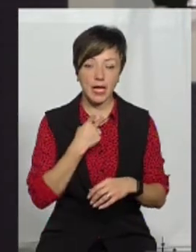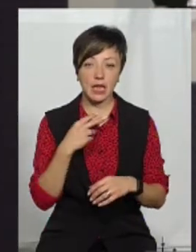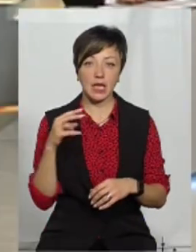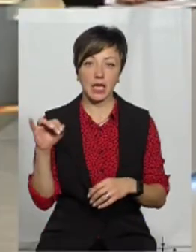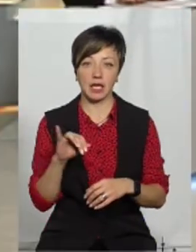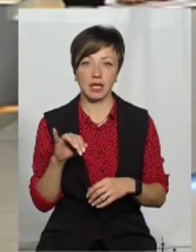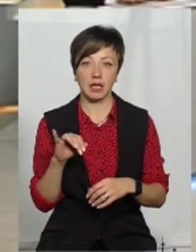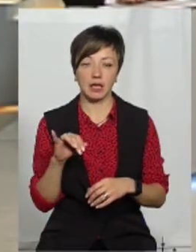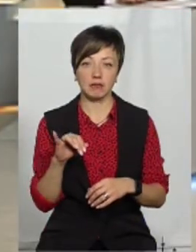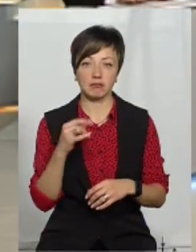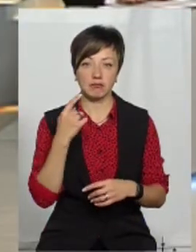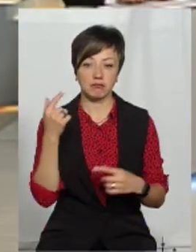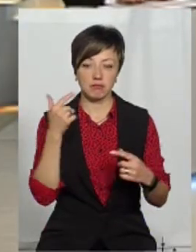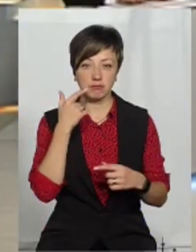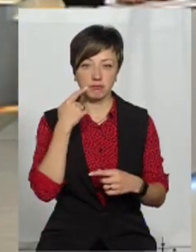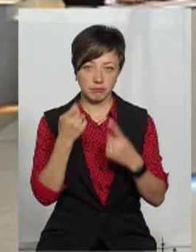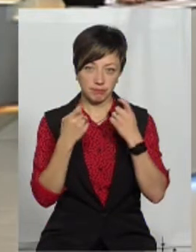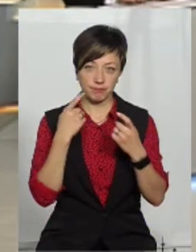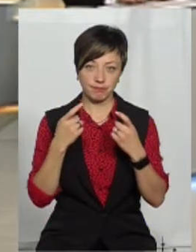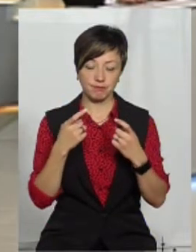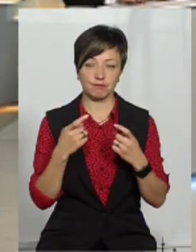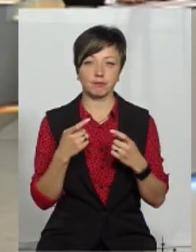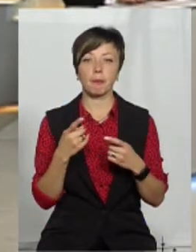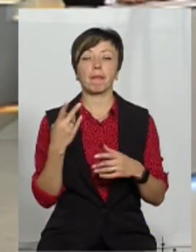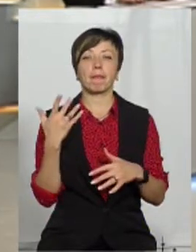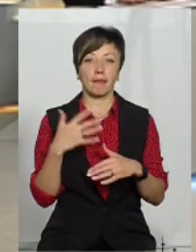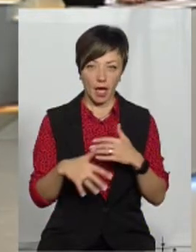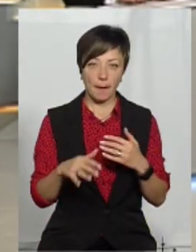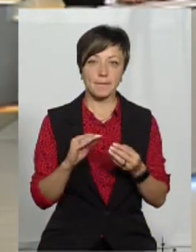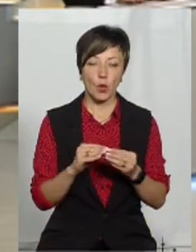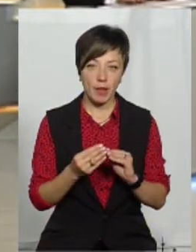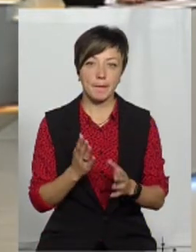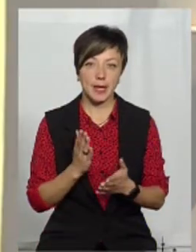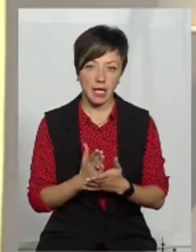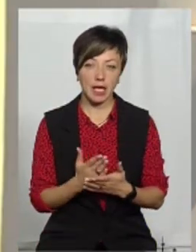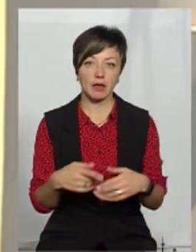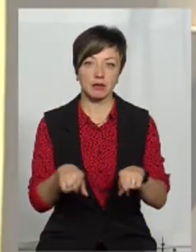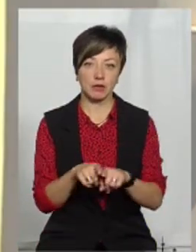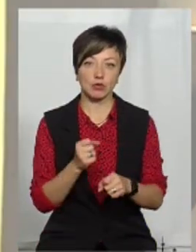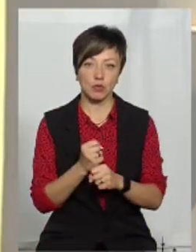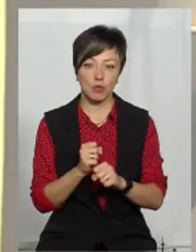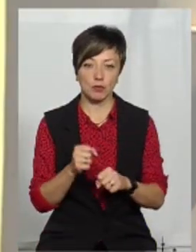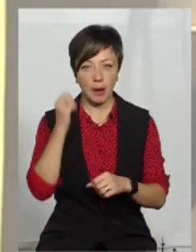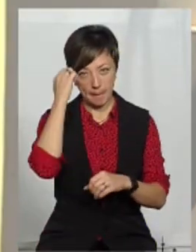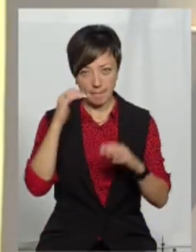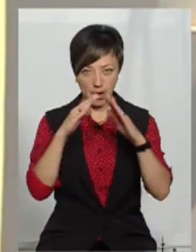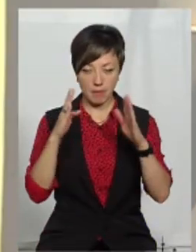і, зрозуміло, мої запитання дуже коротко. Проблема є, ми можемо зробити таку